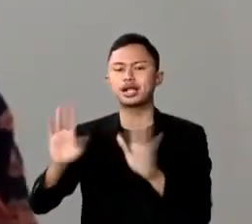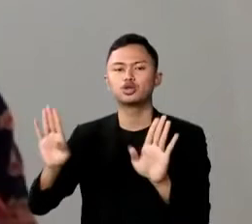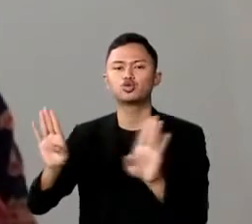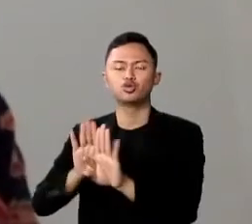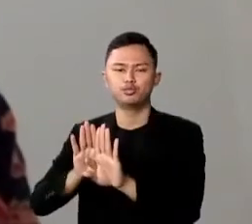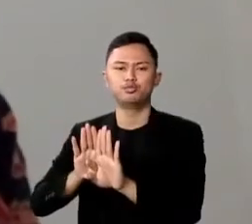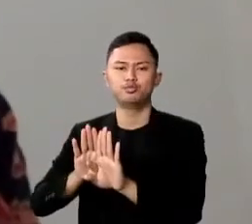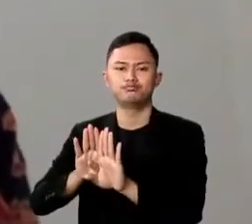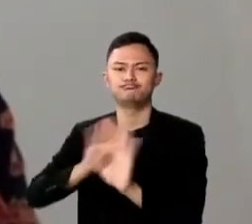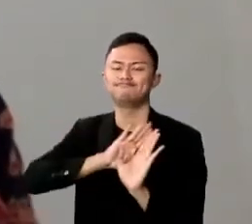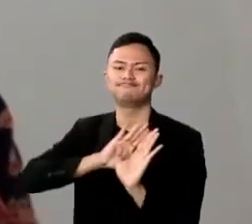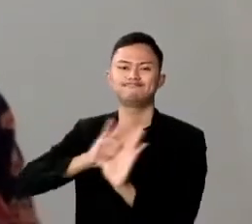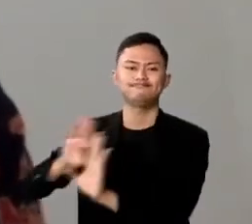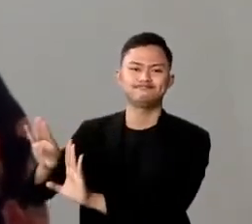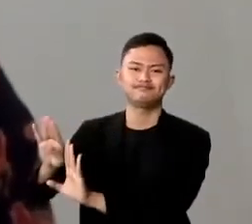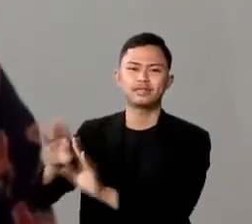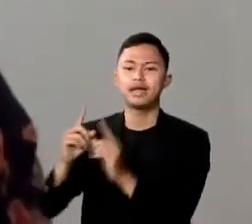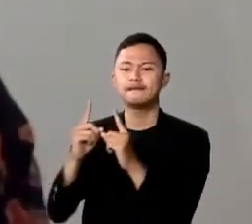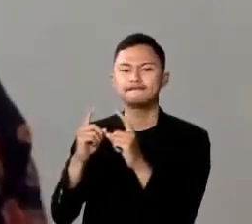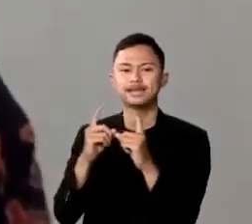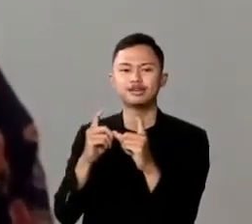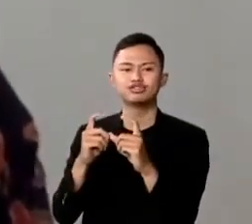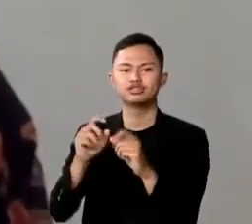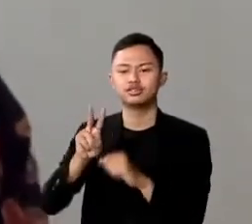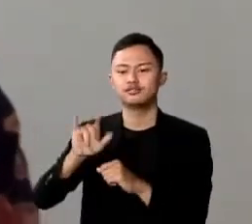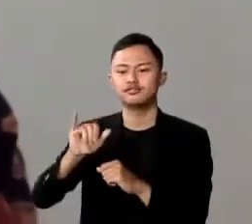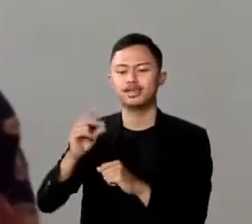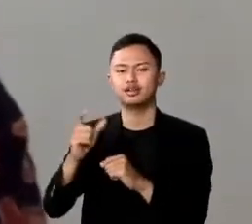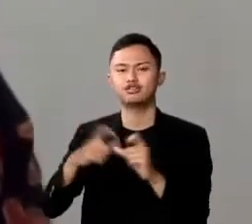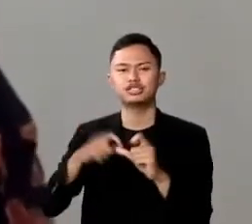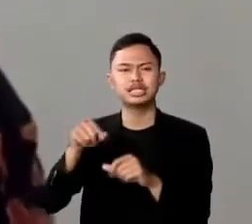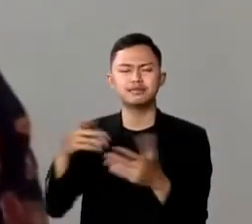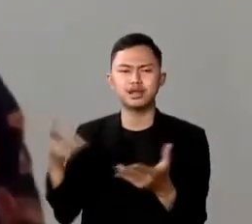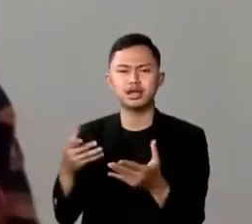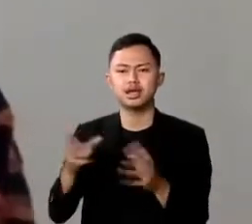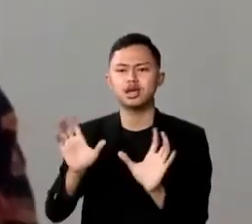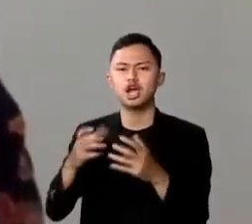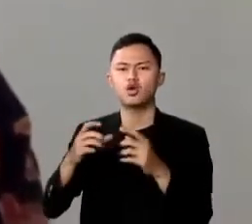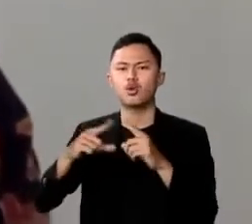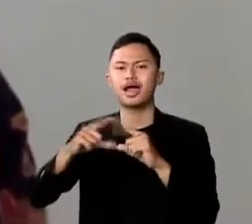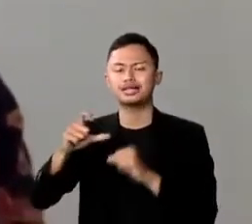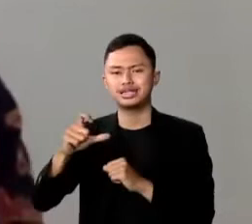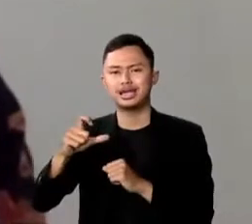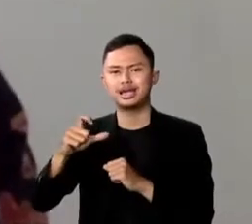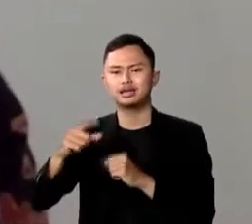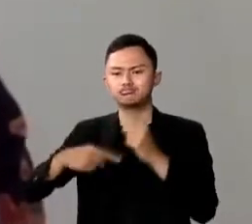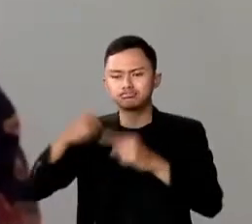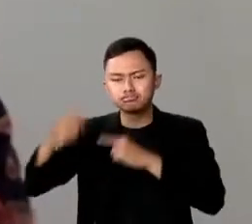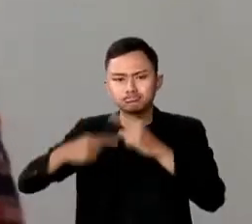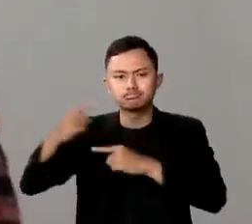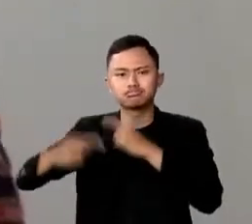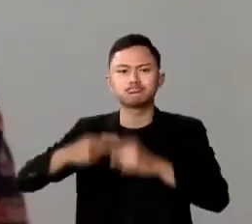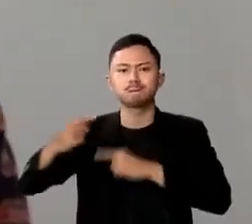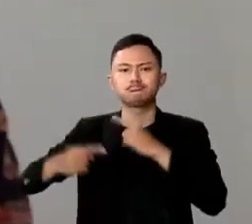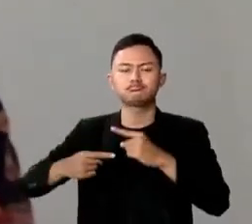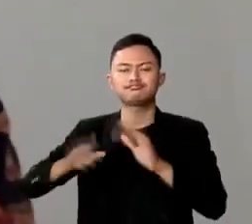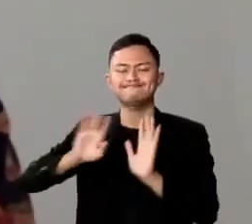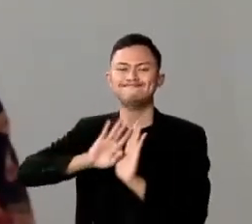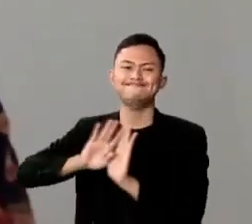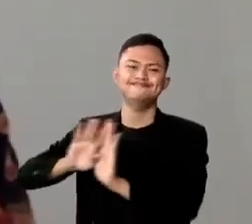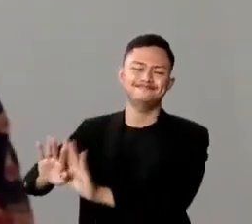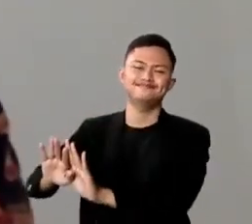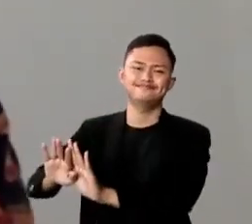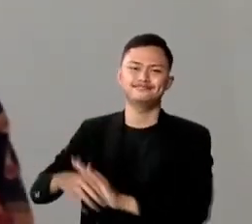ingat virus ini dia senang berada di ruangan ber-ac yang sirkulasinya muter-muter disitu jadi